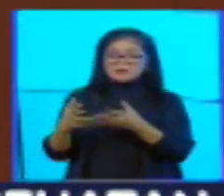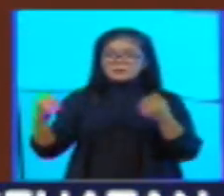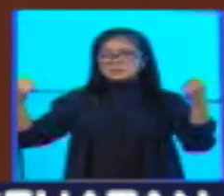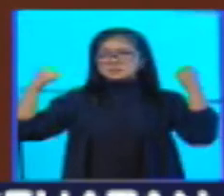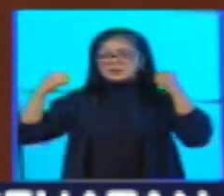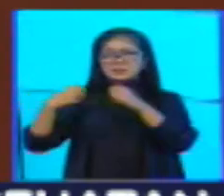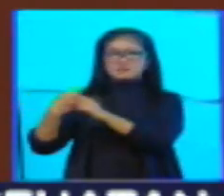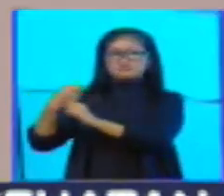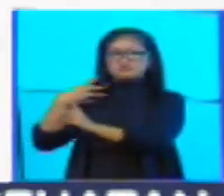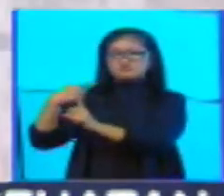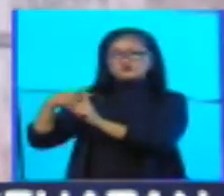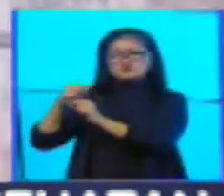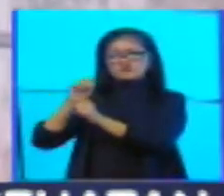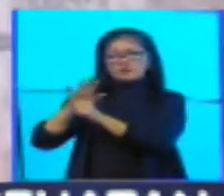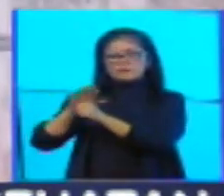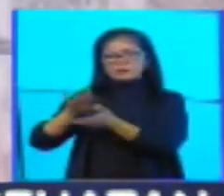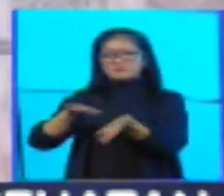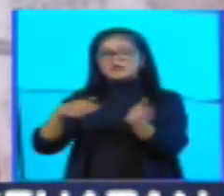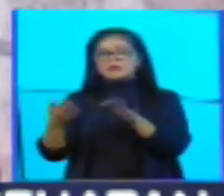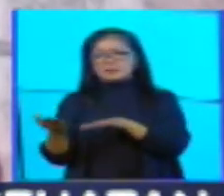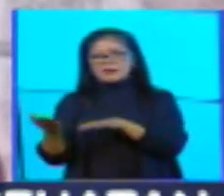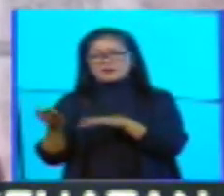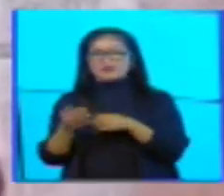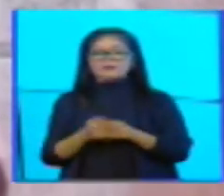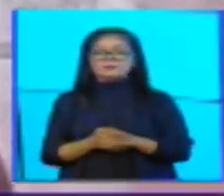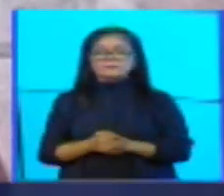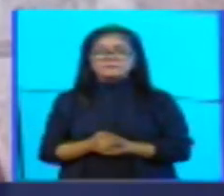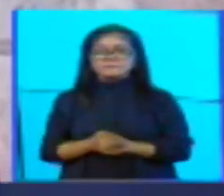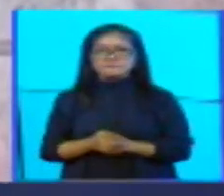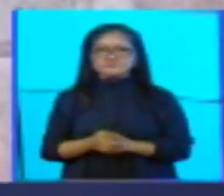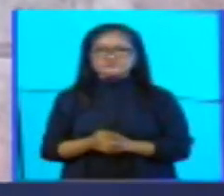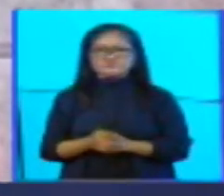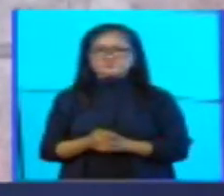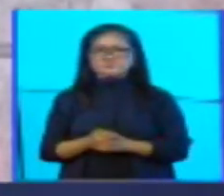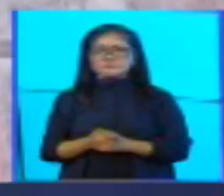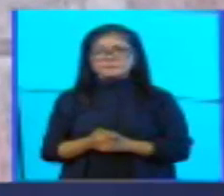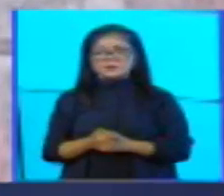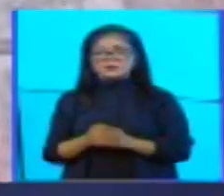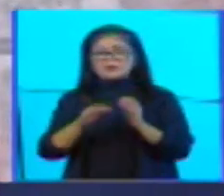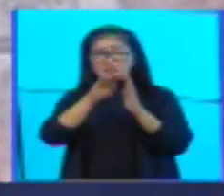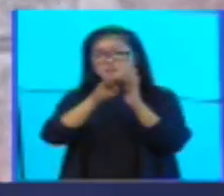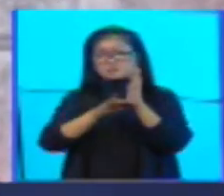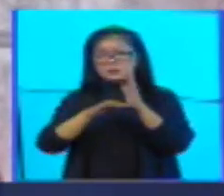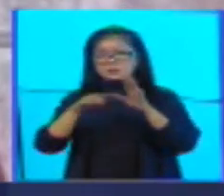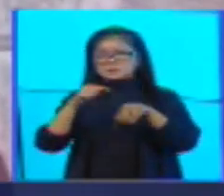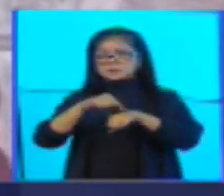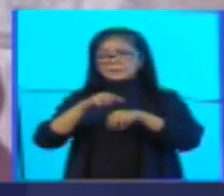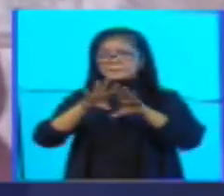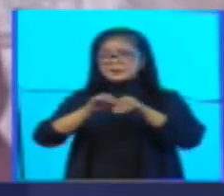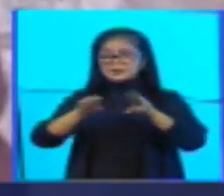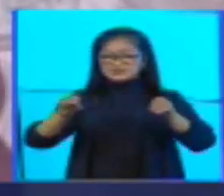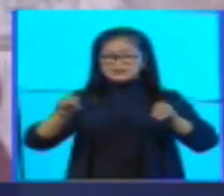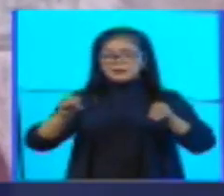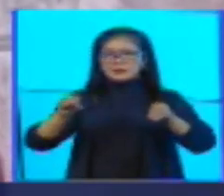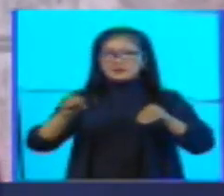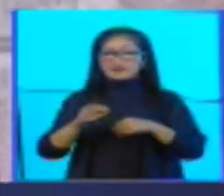bertugas. Mohon juga kita perhatikan dalam pengaturan jam kerja. Jadi kalau jam kerja yang selama ini mungkin 6 jam,